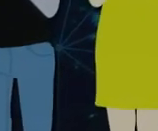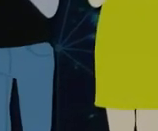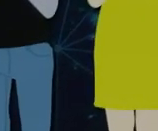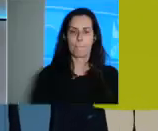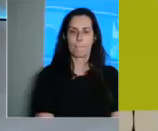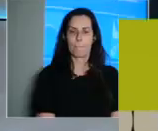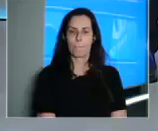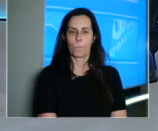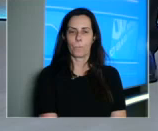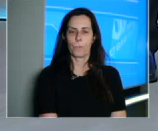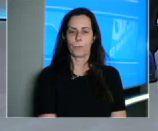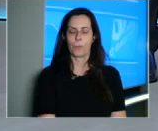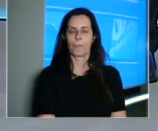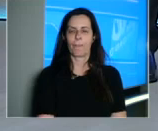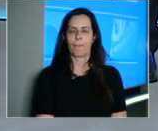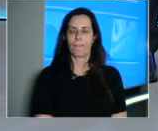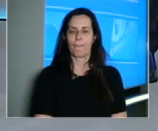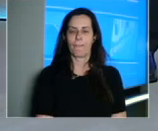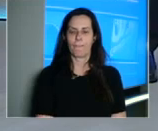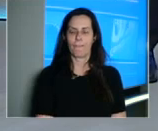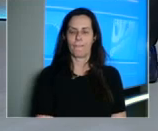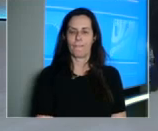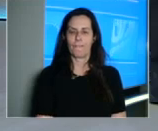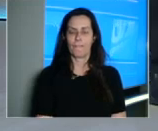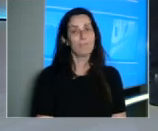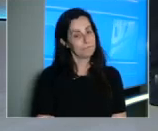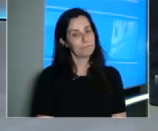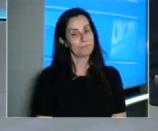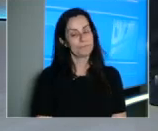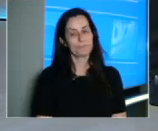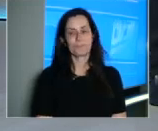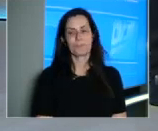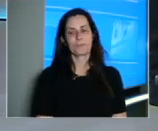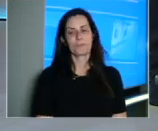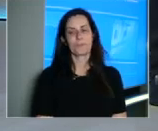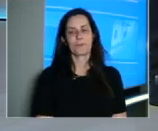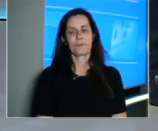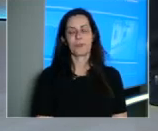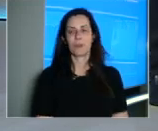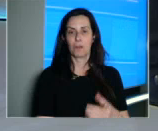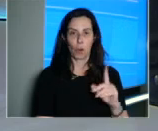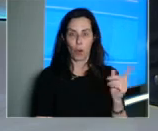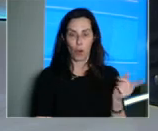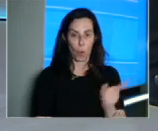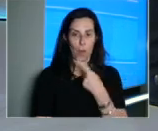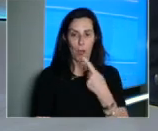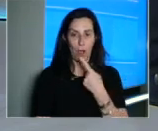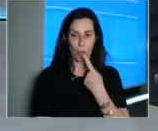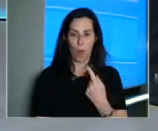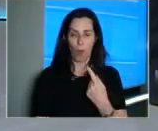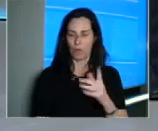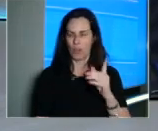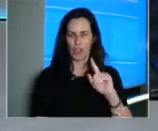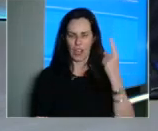טוב, עוזר אליך נדב, כן, מה על הפרק? אז זה נראה כי השבוע כולם דיברו על החריטה